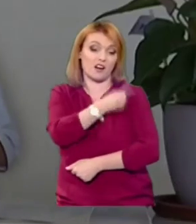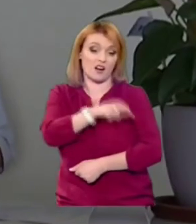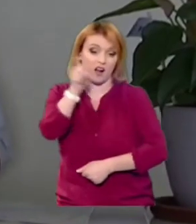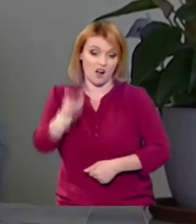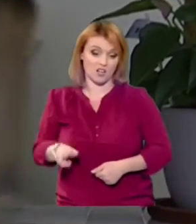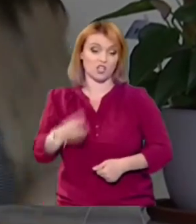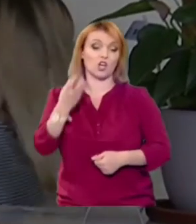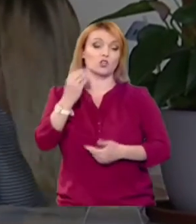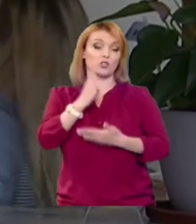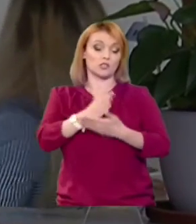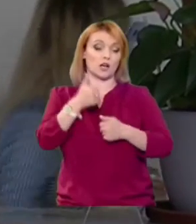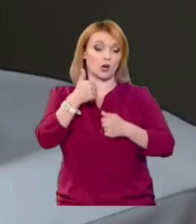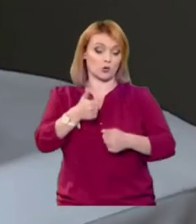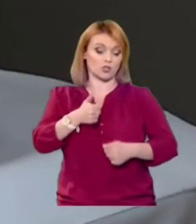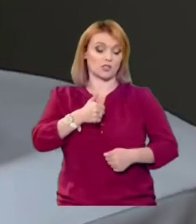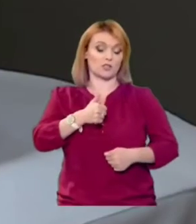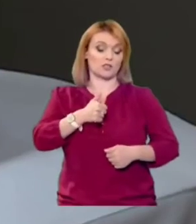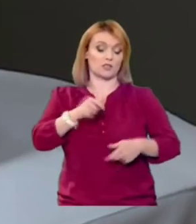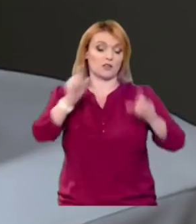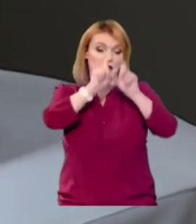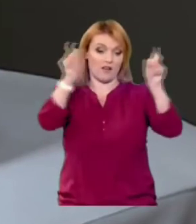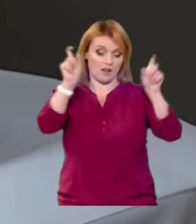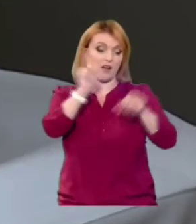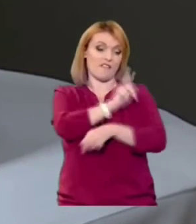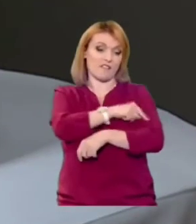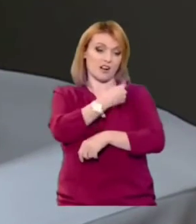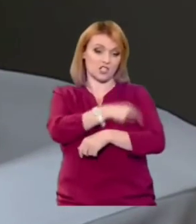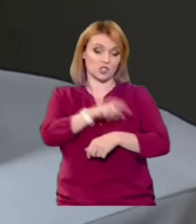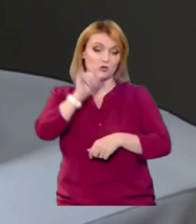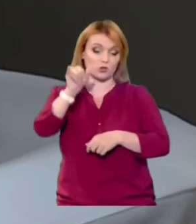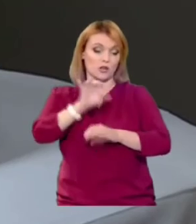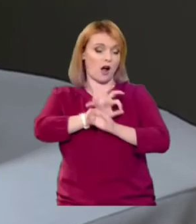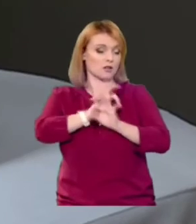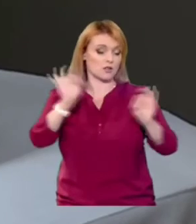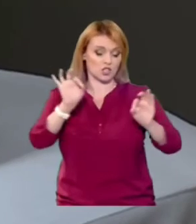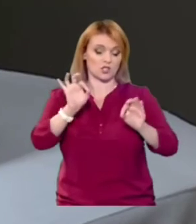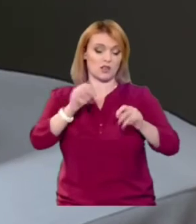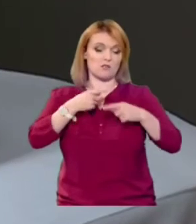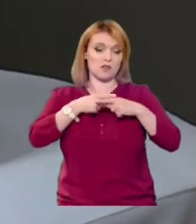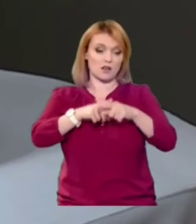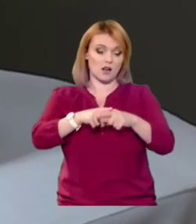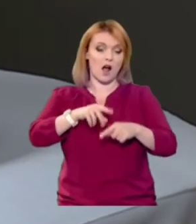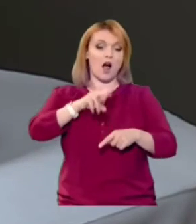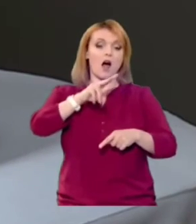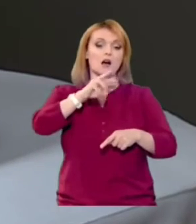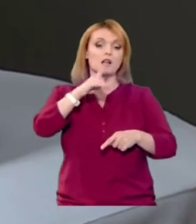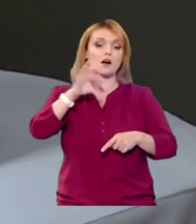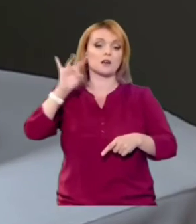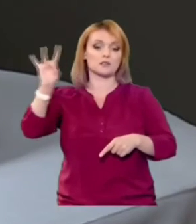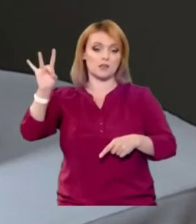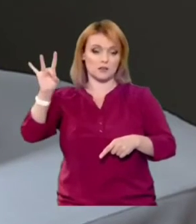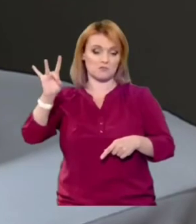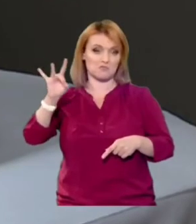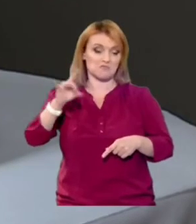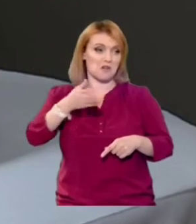clinică care înlătură papilomele astea cu metodă performantă, cu laser, și am hotărât să vin să mă înlătur problema foarte ușor